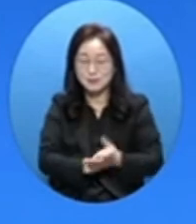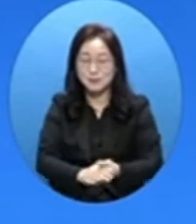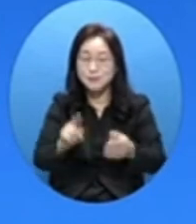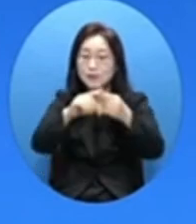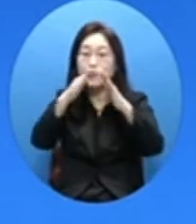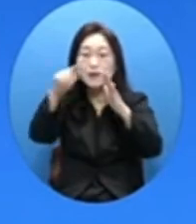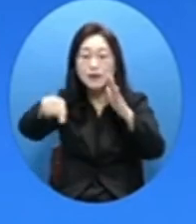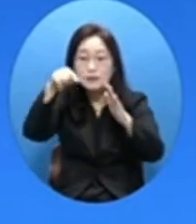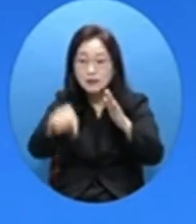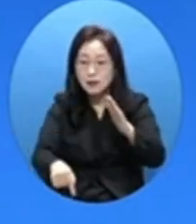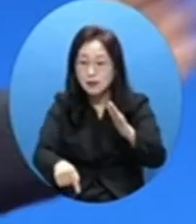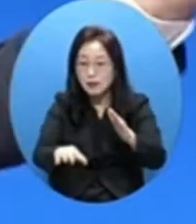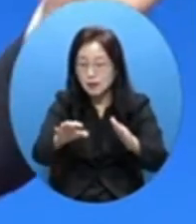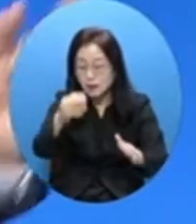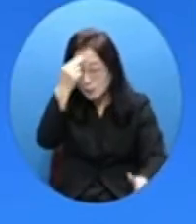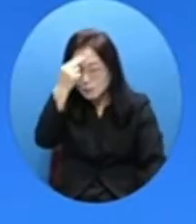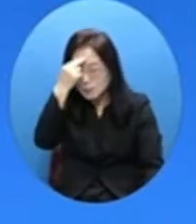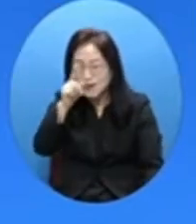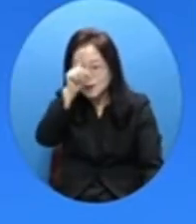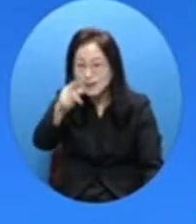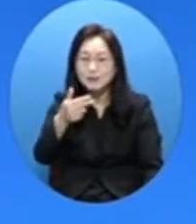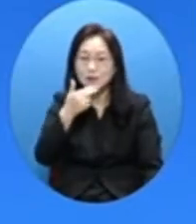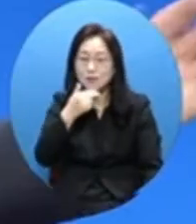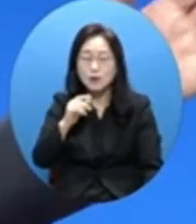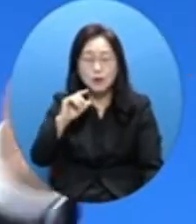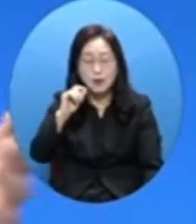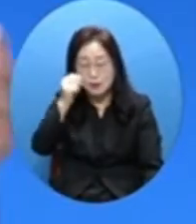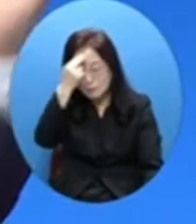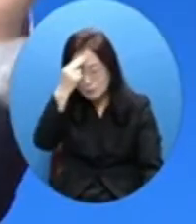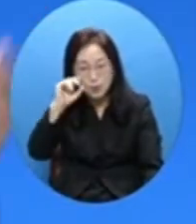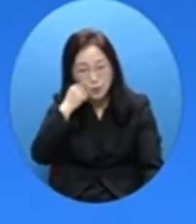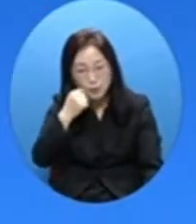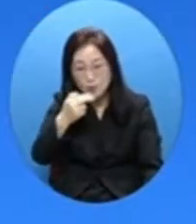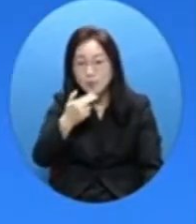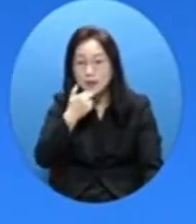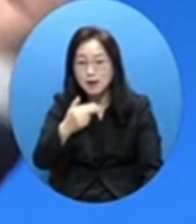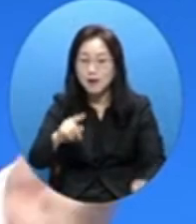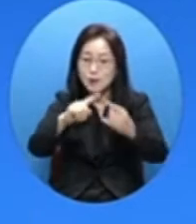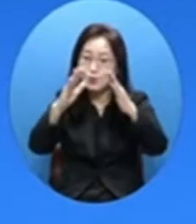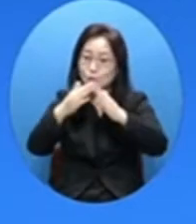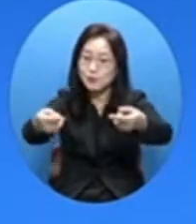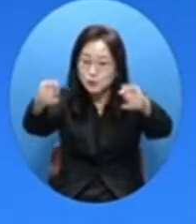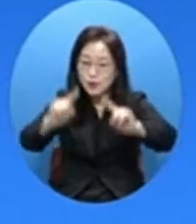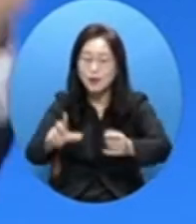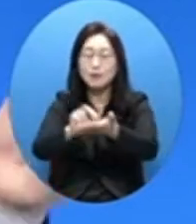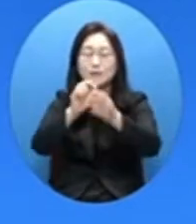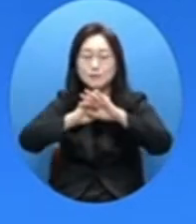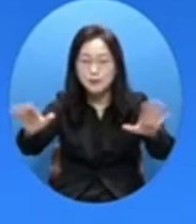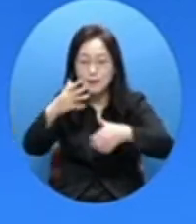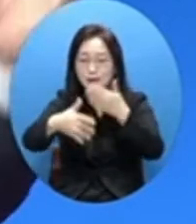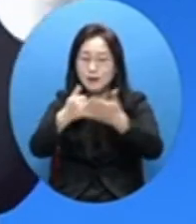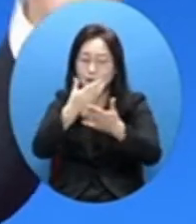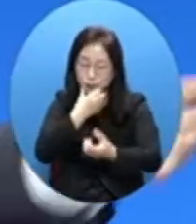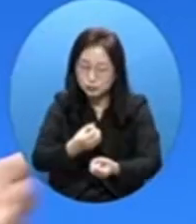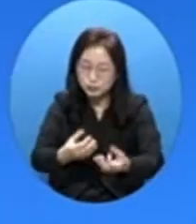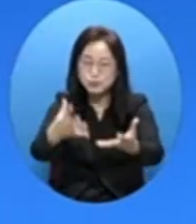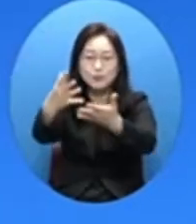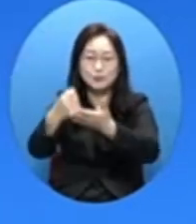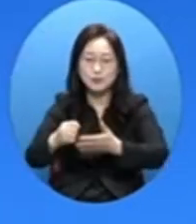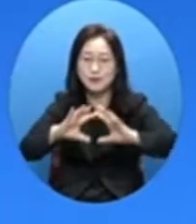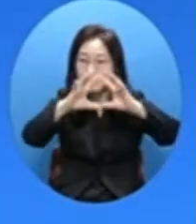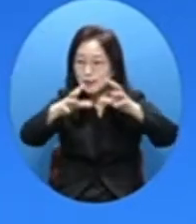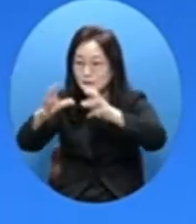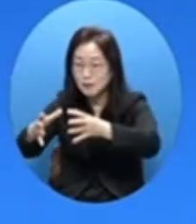내 궁핍한 사람이 한 사람도 없고, 어려운 사람이 한 사람도 없고, 교회만 들어오면 모든 문제 해결되고 하나님의 축복이 넘쳐나서 온